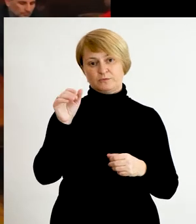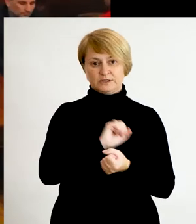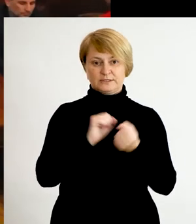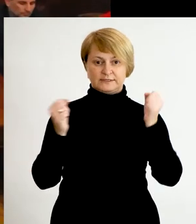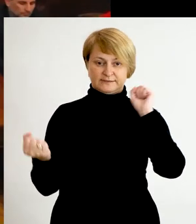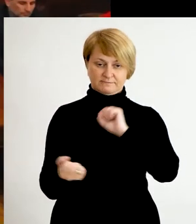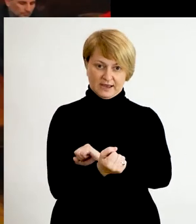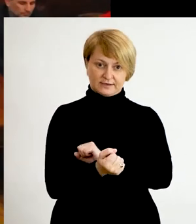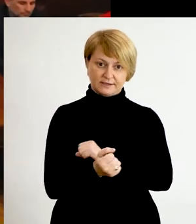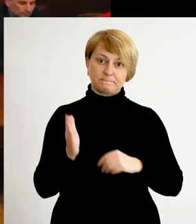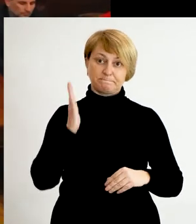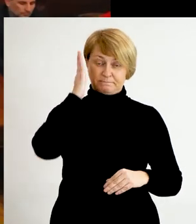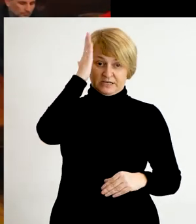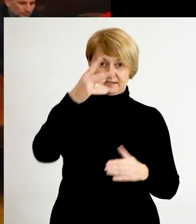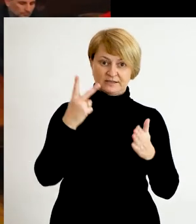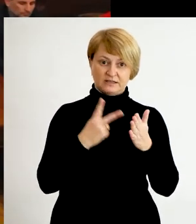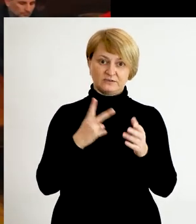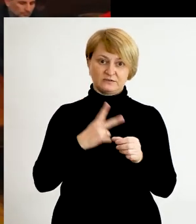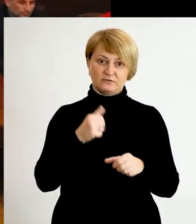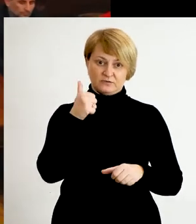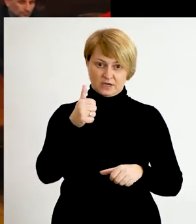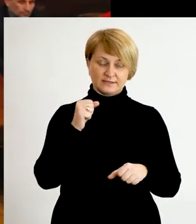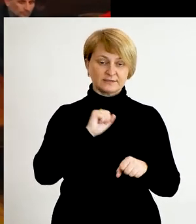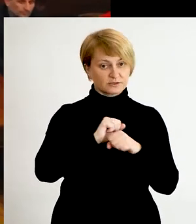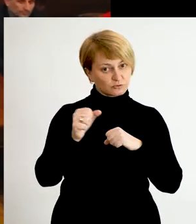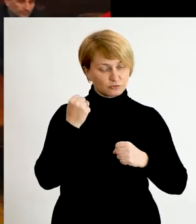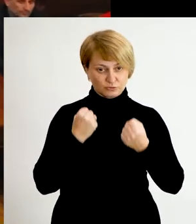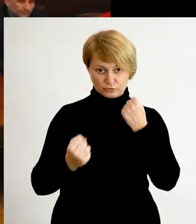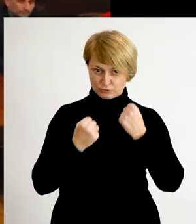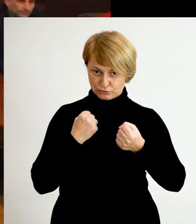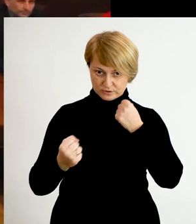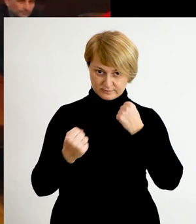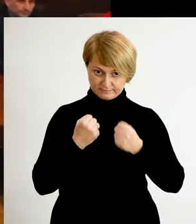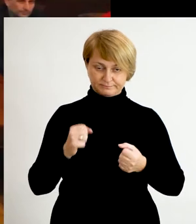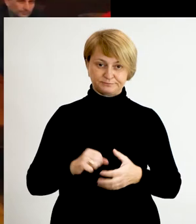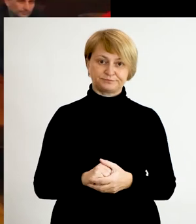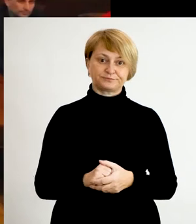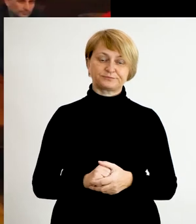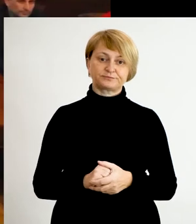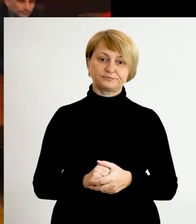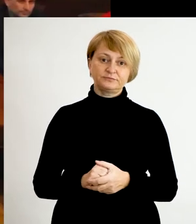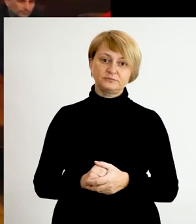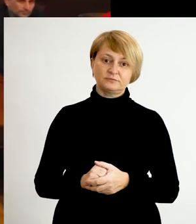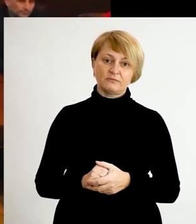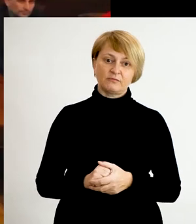zmieni. Także perspektywy na rok 2021 są trudne.